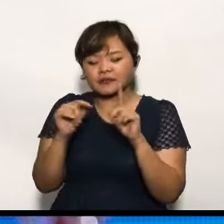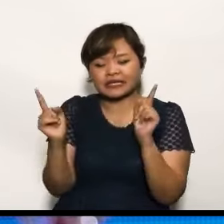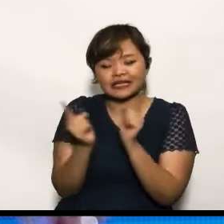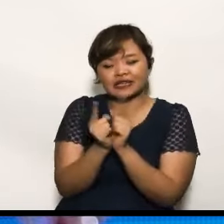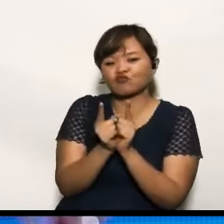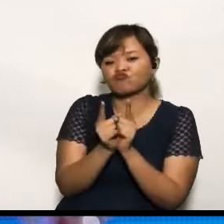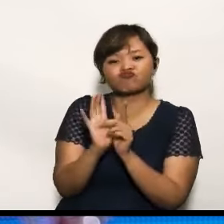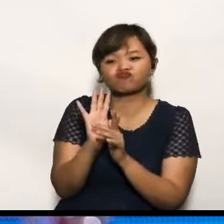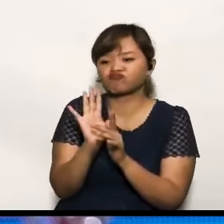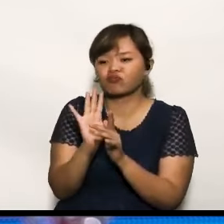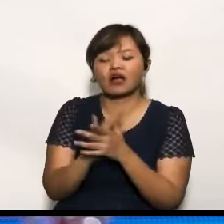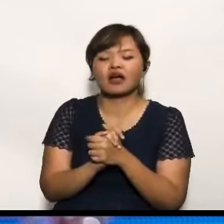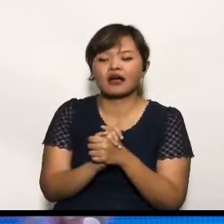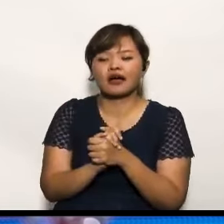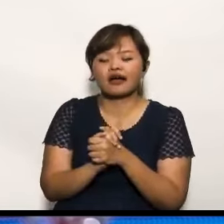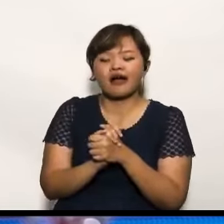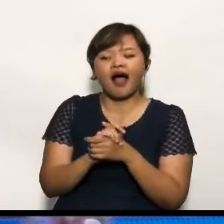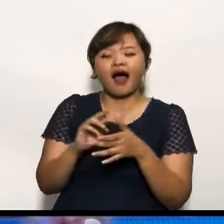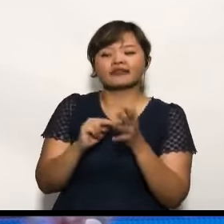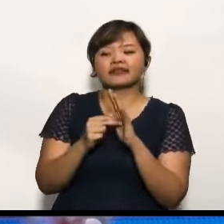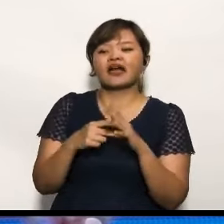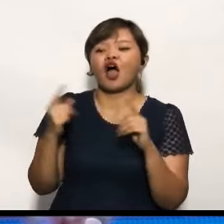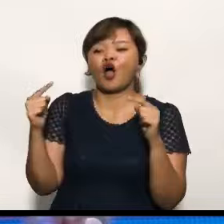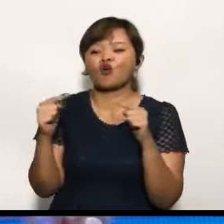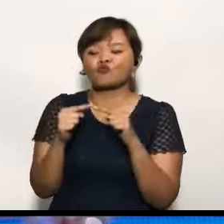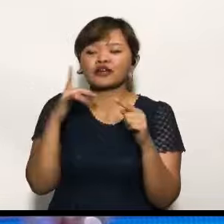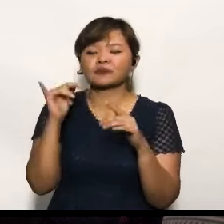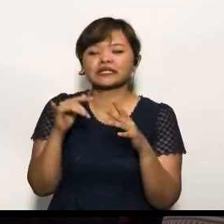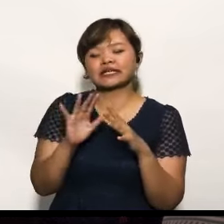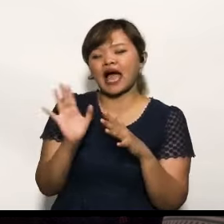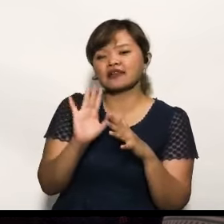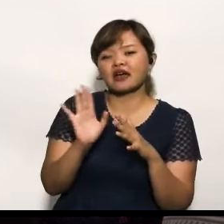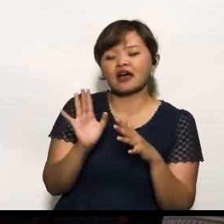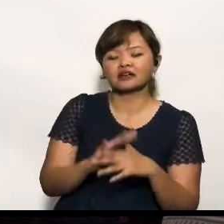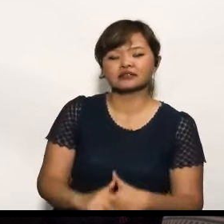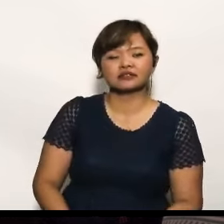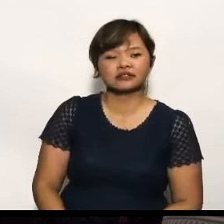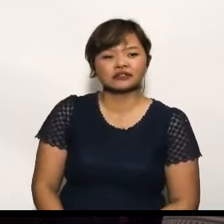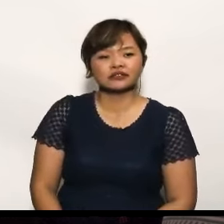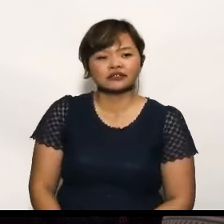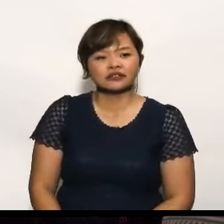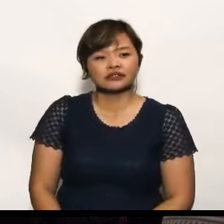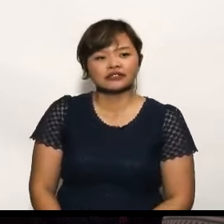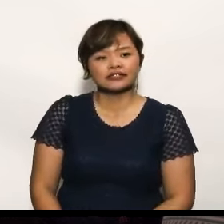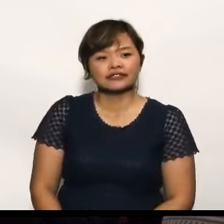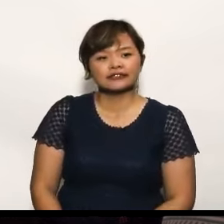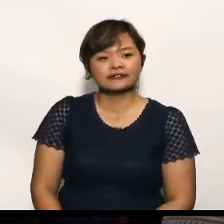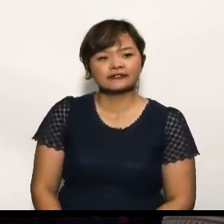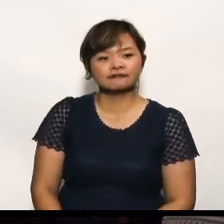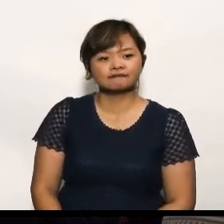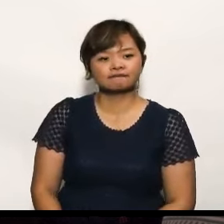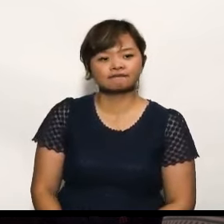attached. Benar-benar hubungan yang gak ada string attached, apa bahasa Indonesia?